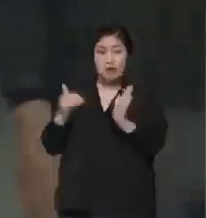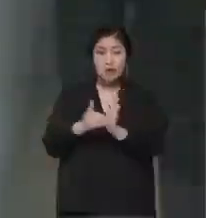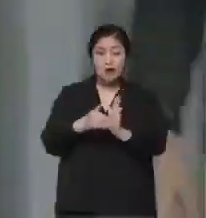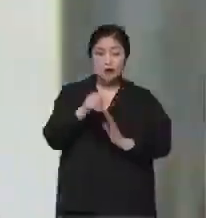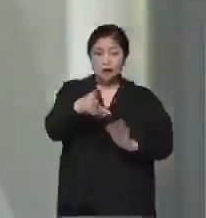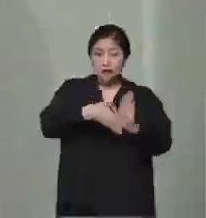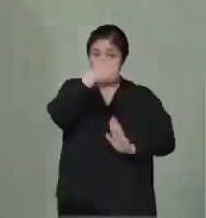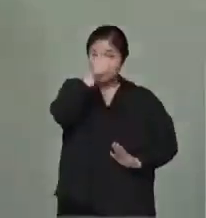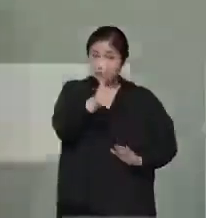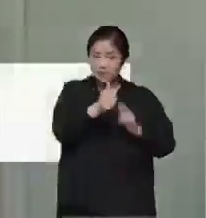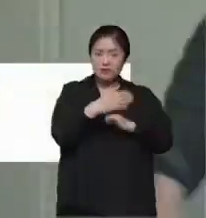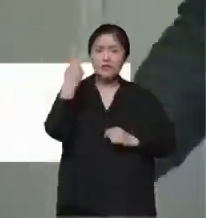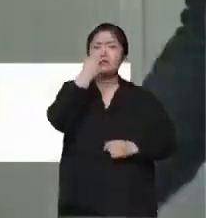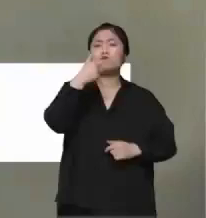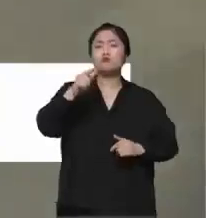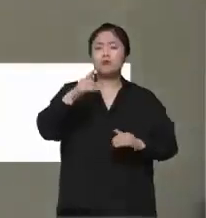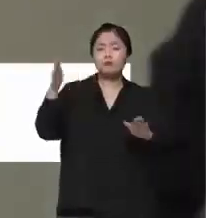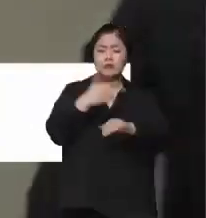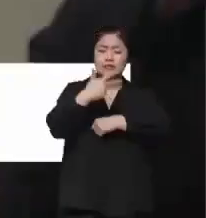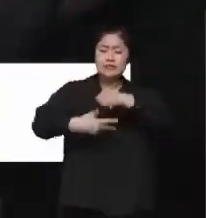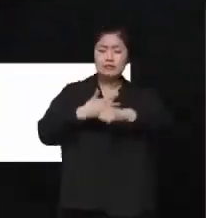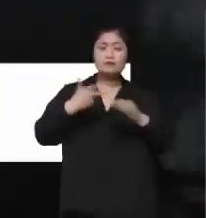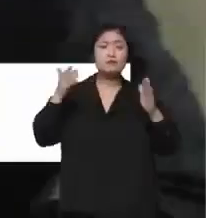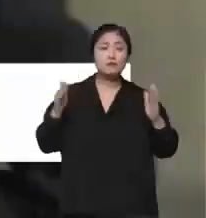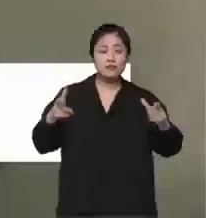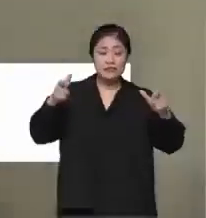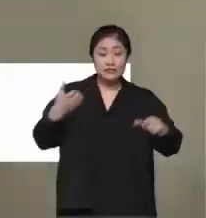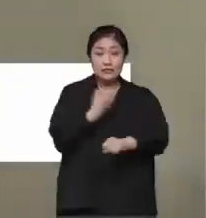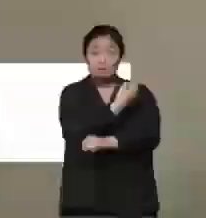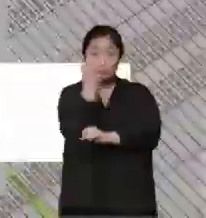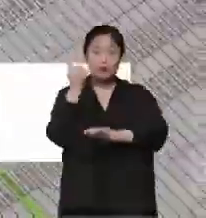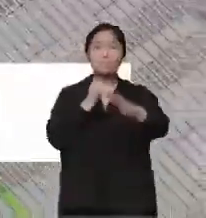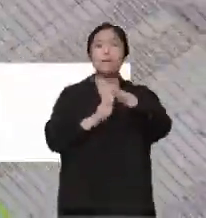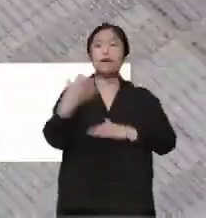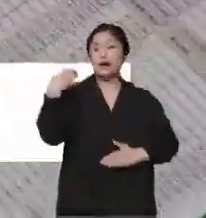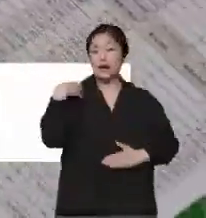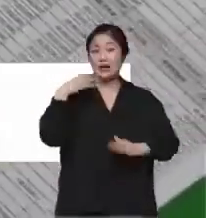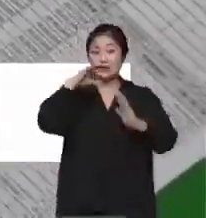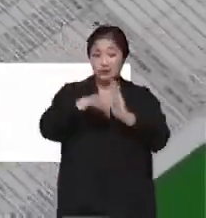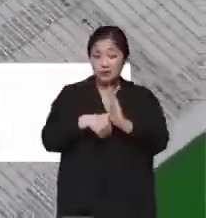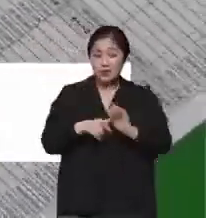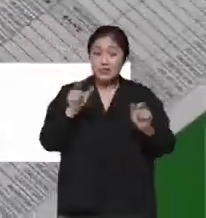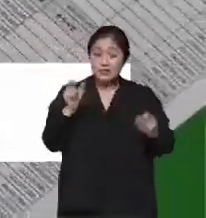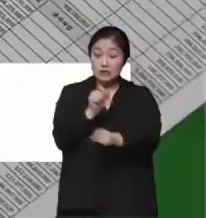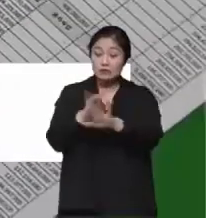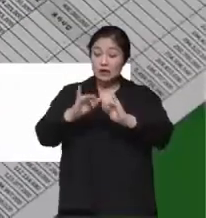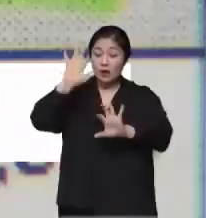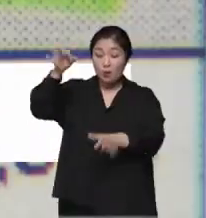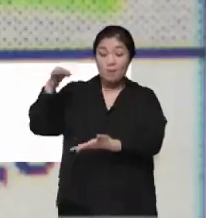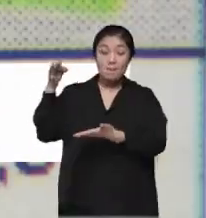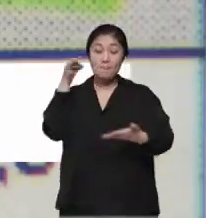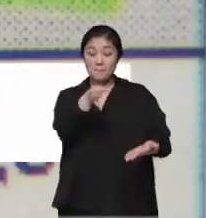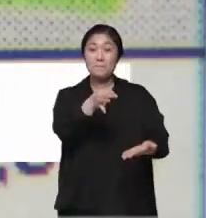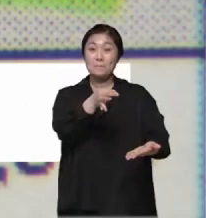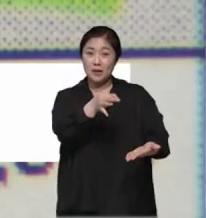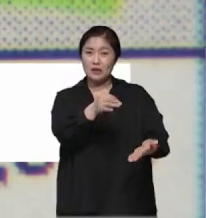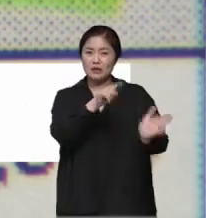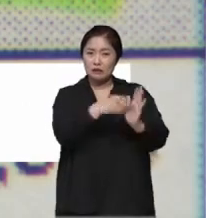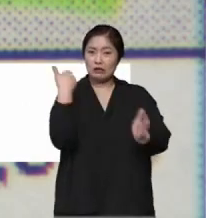허 시장은 지난 2006년부터 7년 동안 지역신문 대표를 맡으며 직원들에게 인건비를 지급한